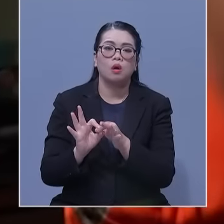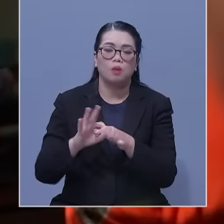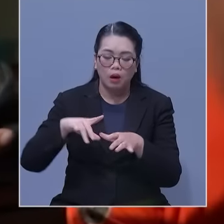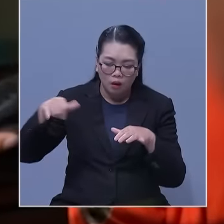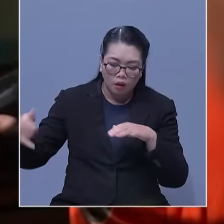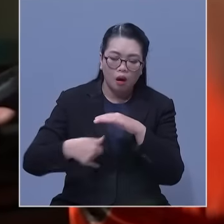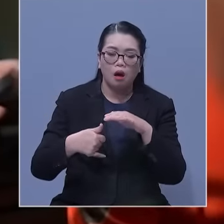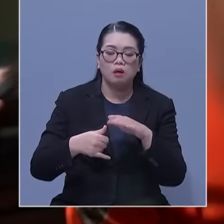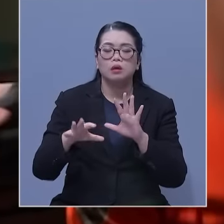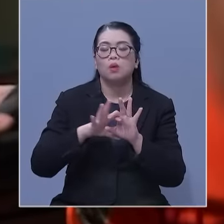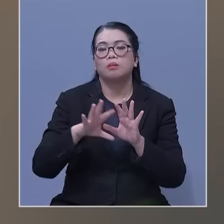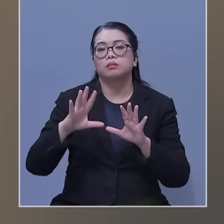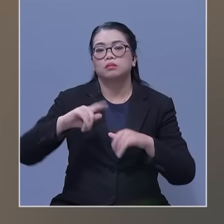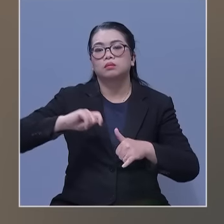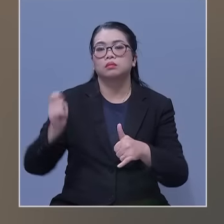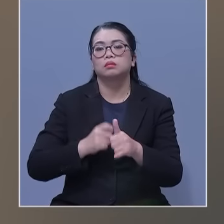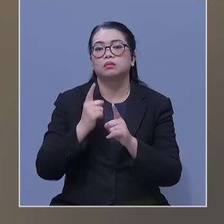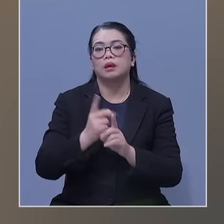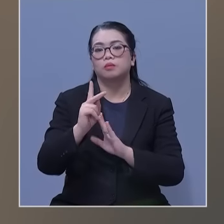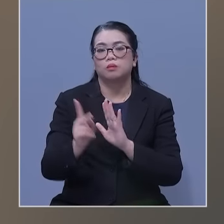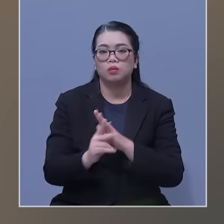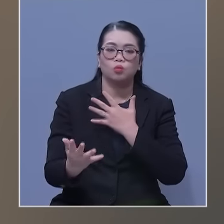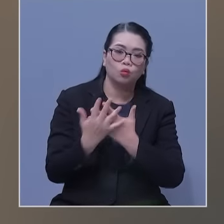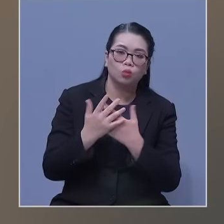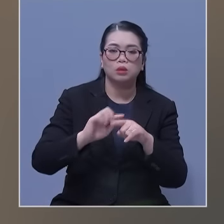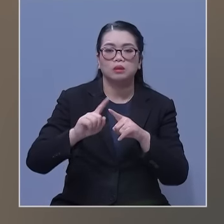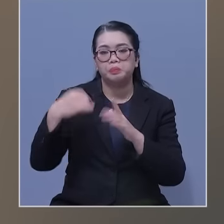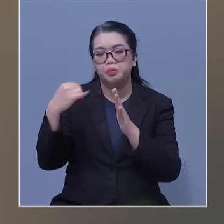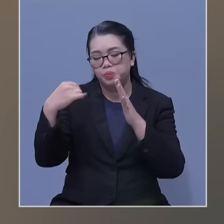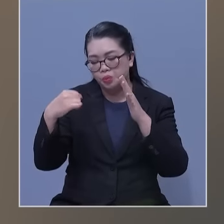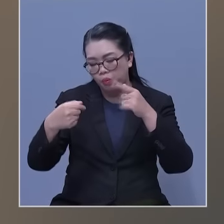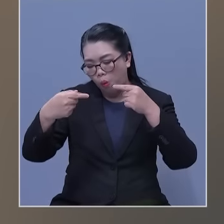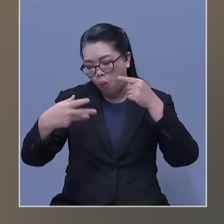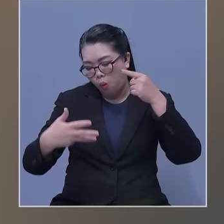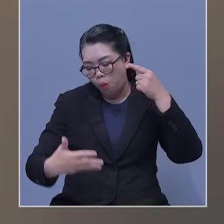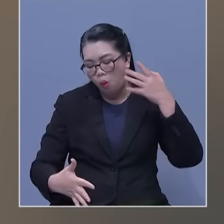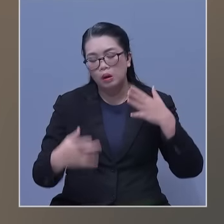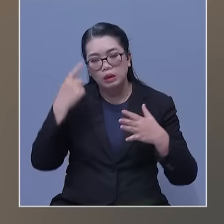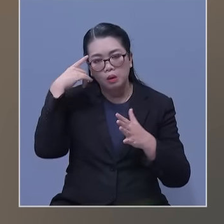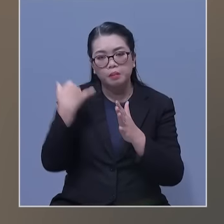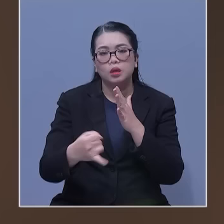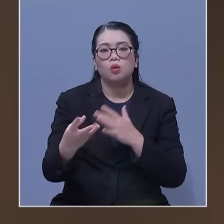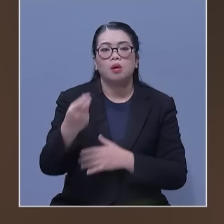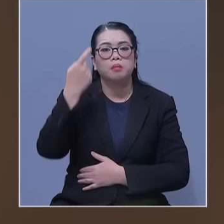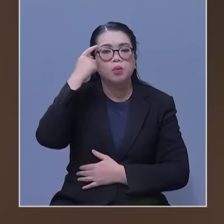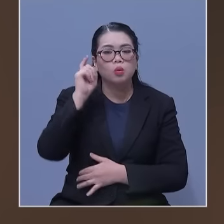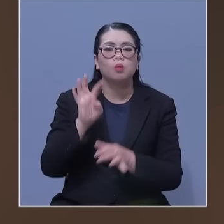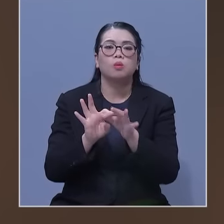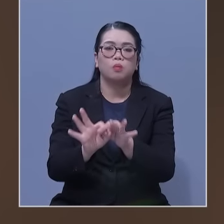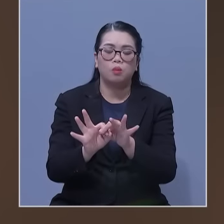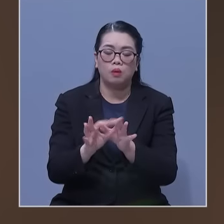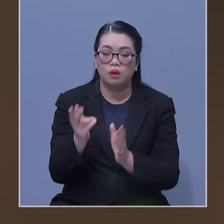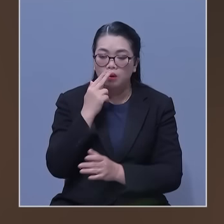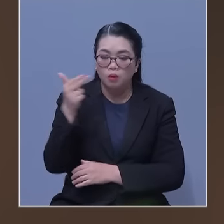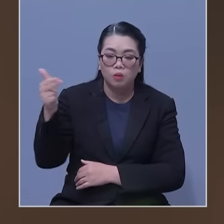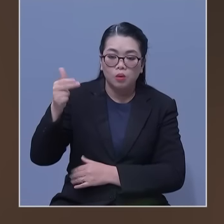ว่าหลังจากนี้พอถูกจับแล้วจะโดนกี่ข้อหาเพราะน่าจะเยอะไม่น้อยนะคะซึ่งหลังจากที่เห็นคลิปของ